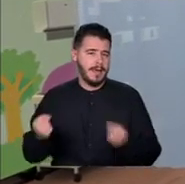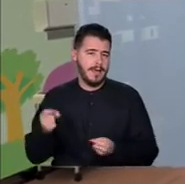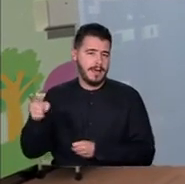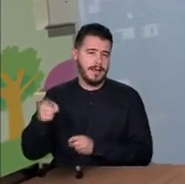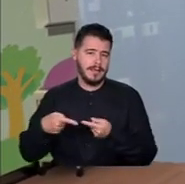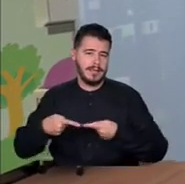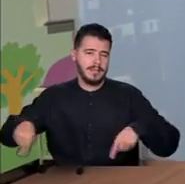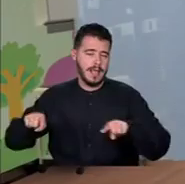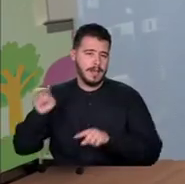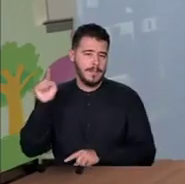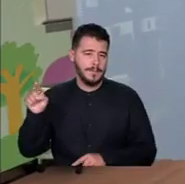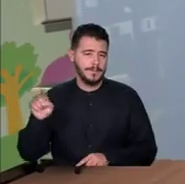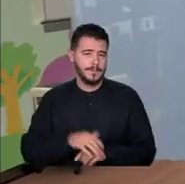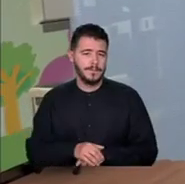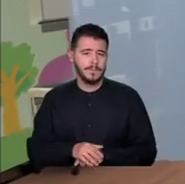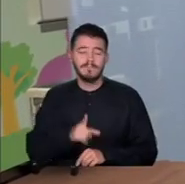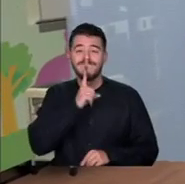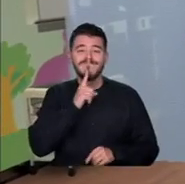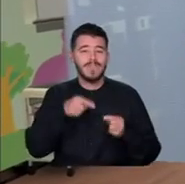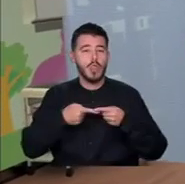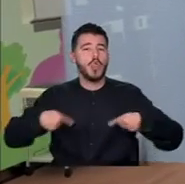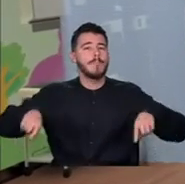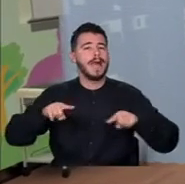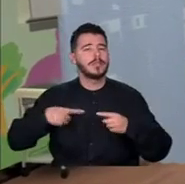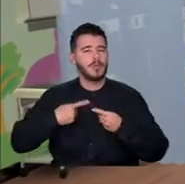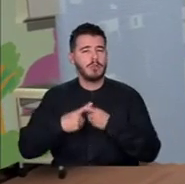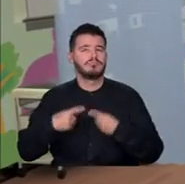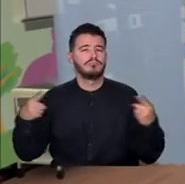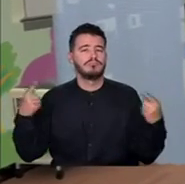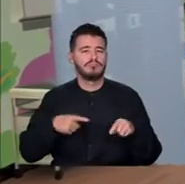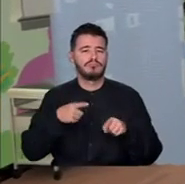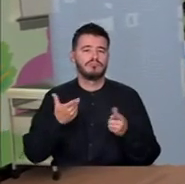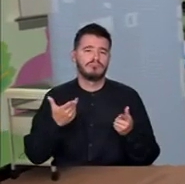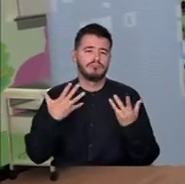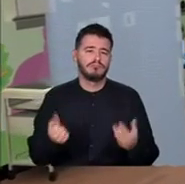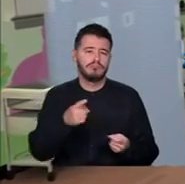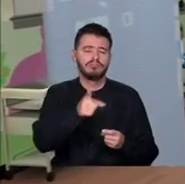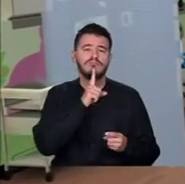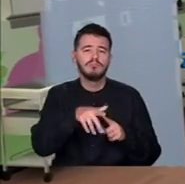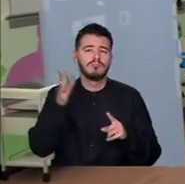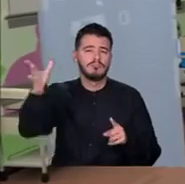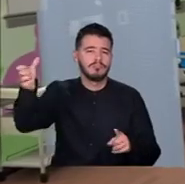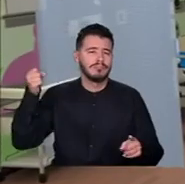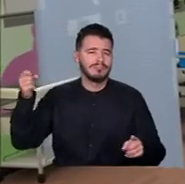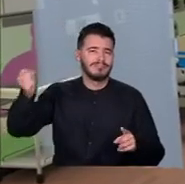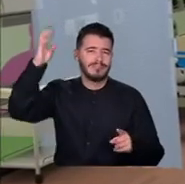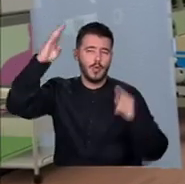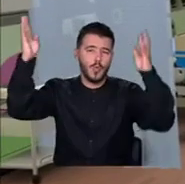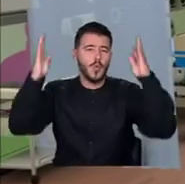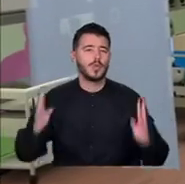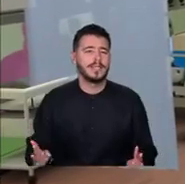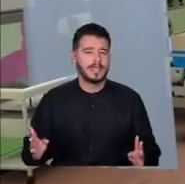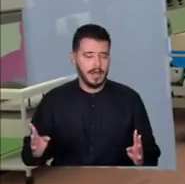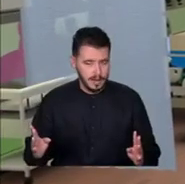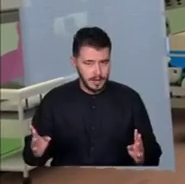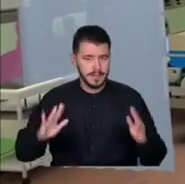περιγράφουν οι γιατροί και νοσηλευτές, σε αυτόν τον θάλαμο υπάρχουν αυτά τα παραβάνα, αυτές οι κουρτίνες. Κλείνουν δηλαδή